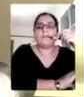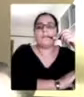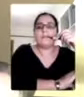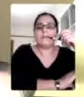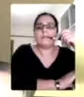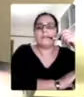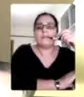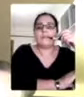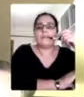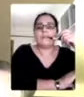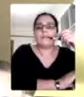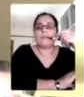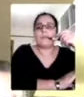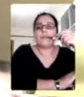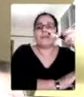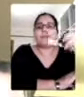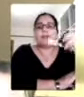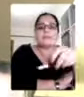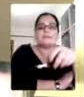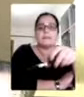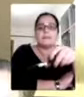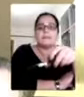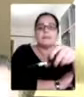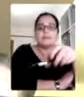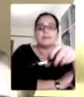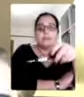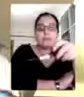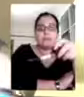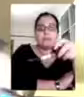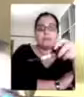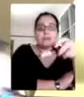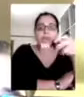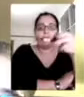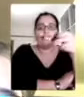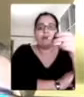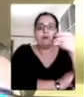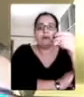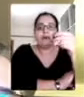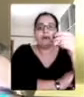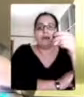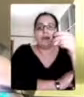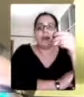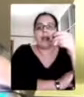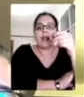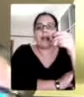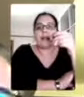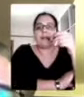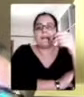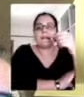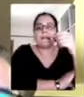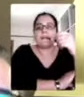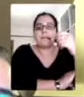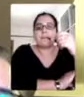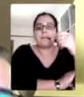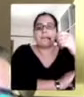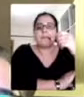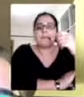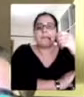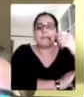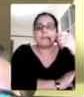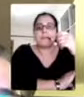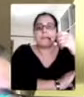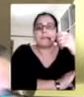demiştim. İçine bakalım, dışına bakalım. Sen bana bunun kalitesi hakkında bilgi ver demiştim. O da yapmıştı. Şimdi aklıma onu yapmak